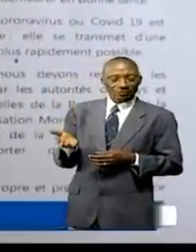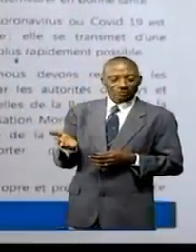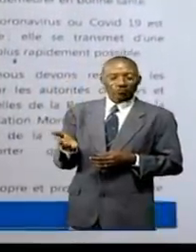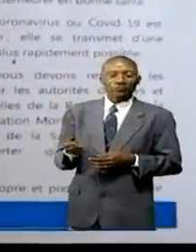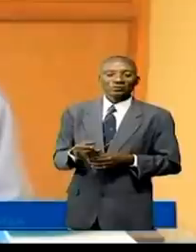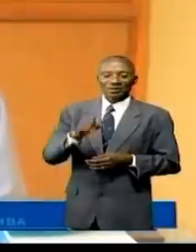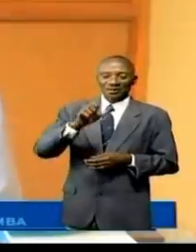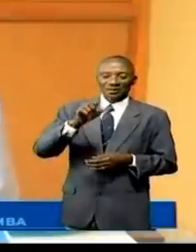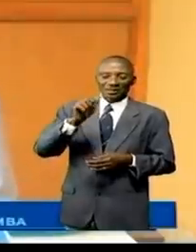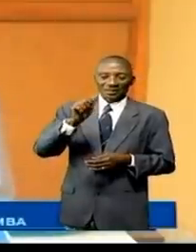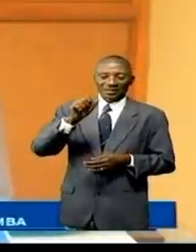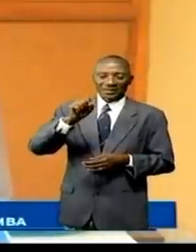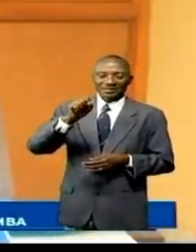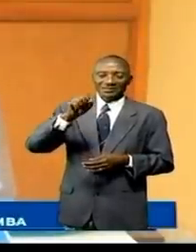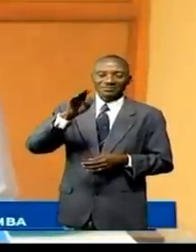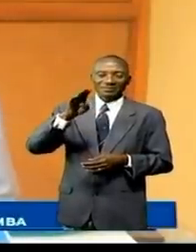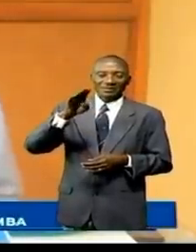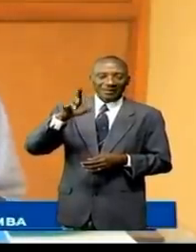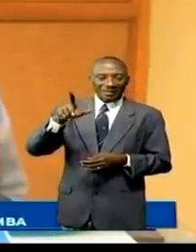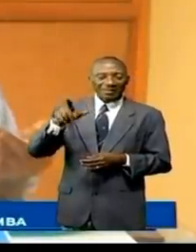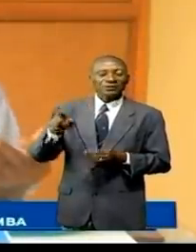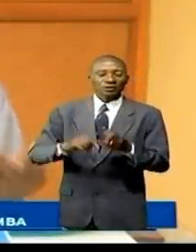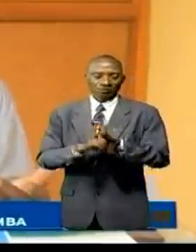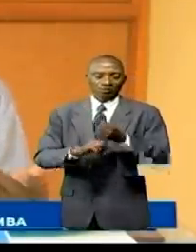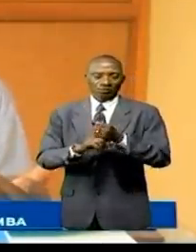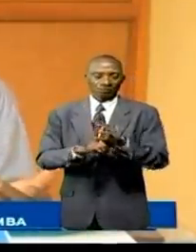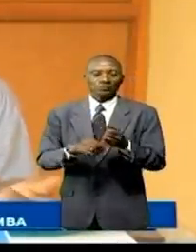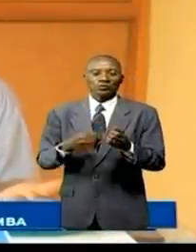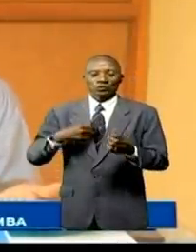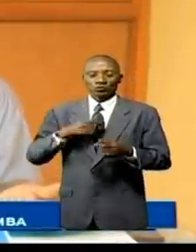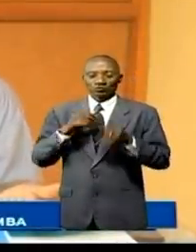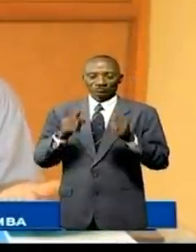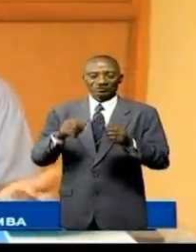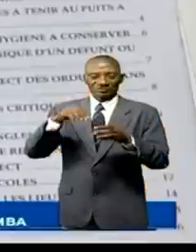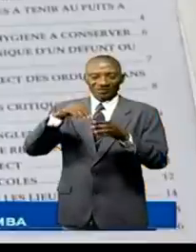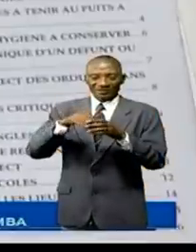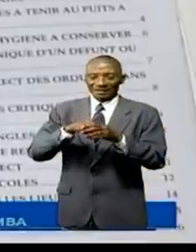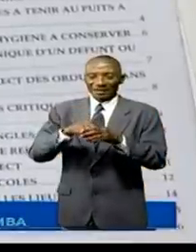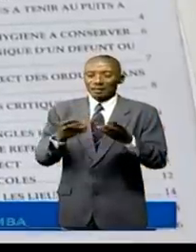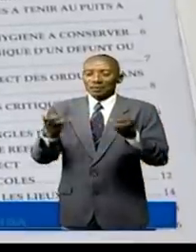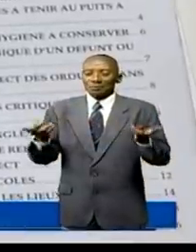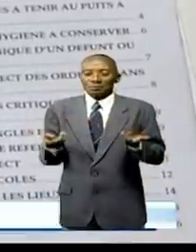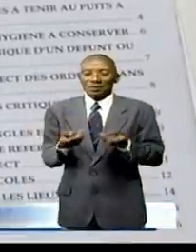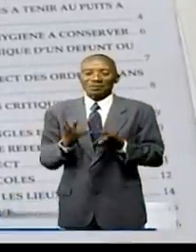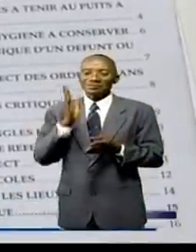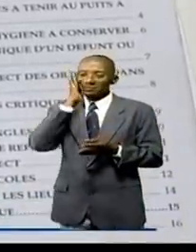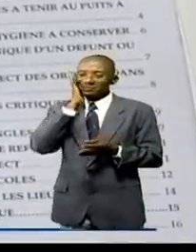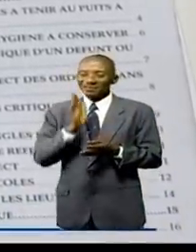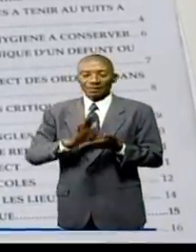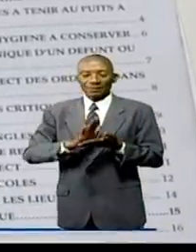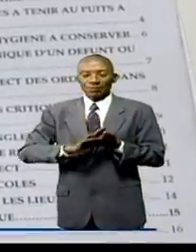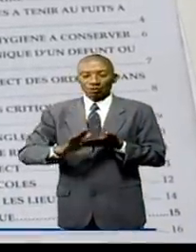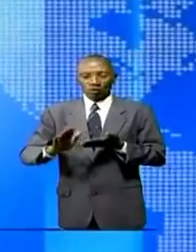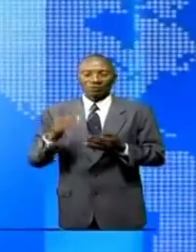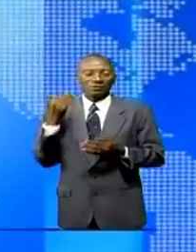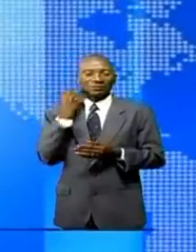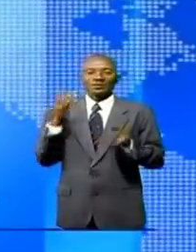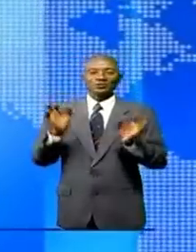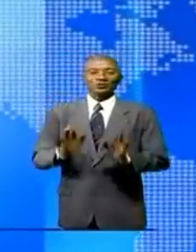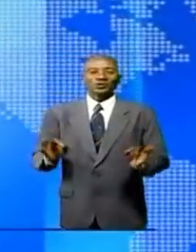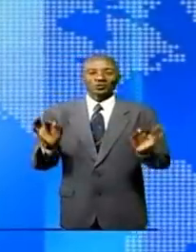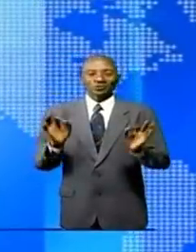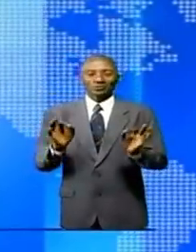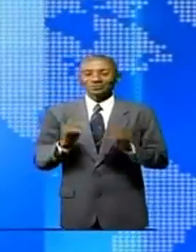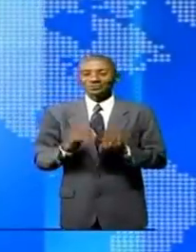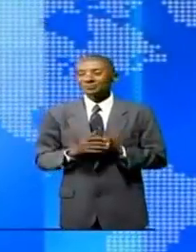si l'on veut vivre dans un environnement sain, loin des maladies hydriques et celles dues à l'insalubrité.